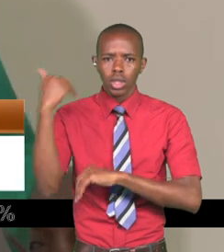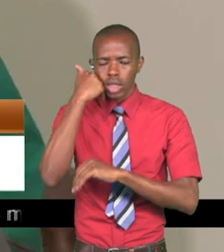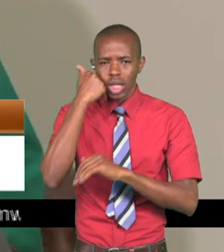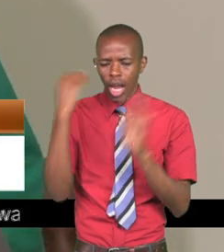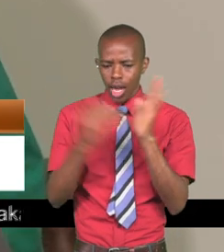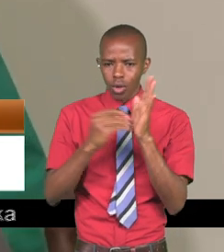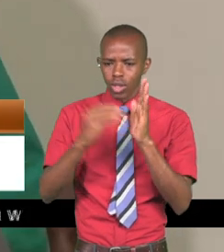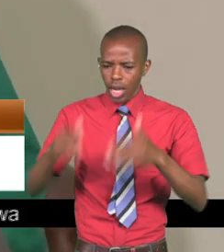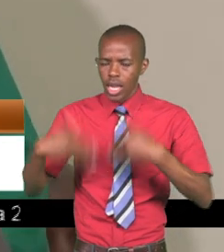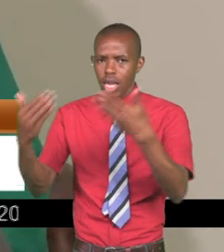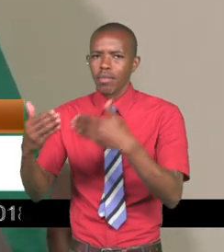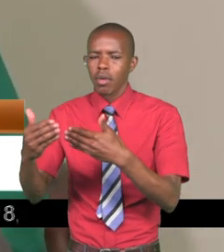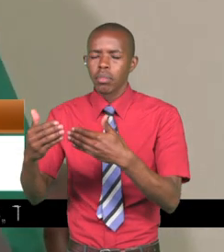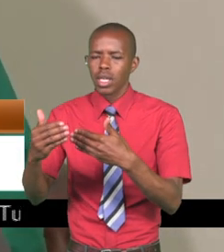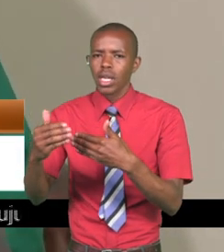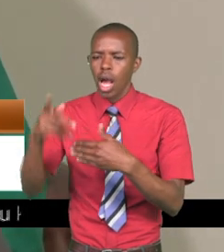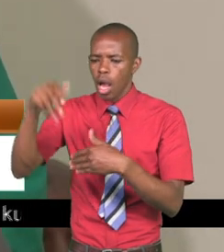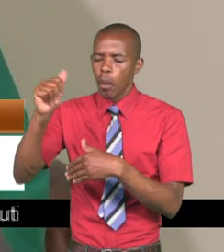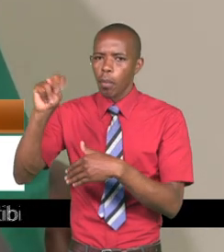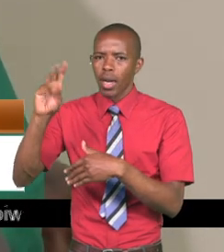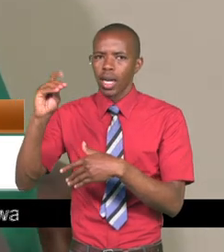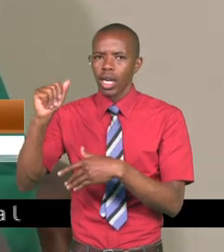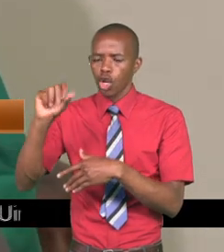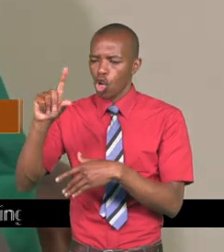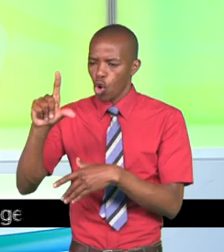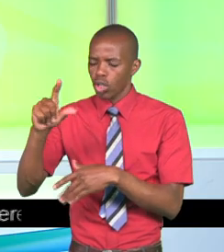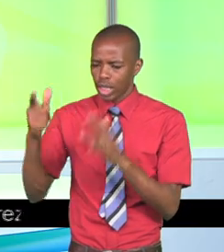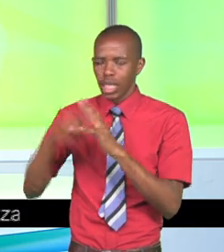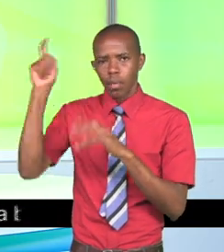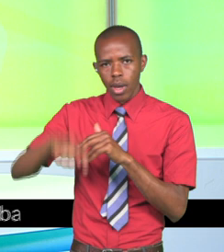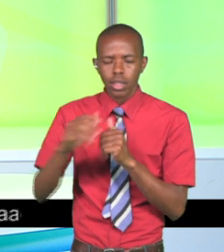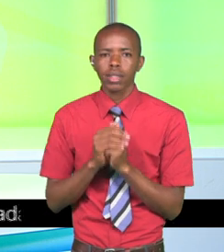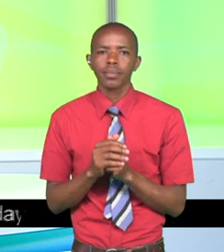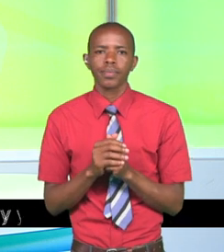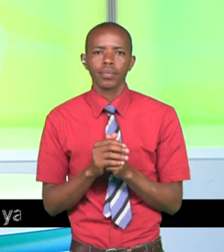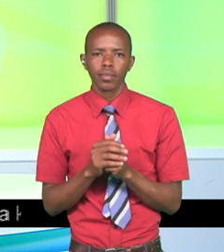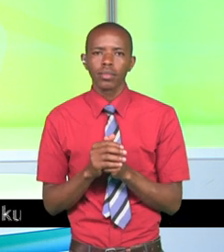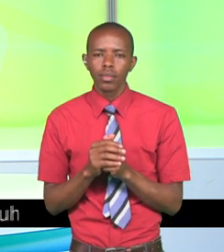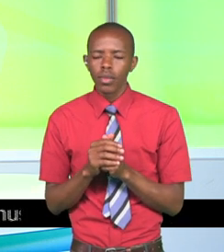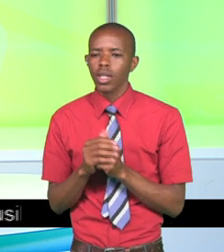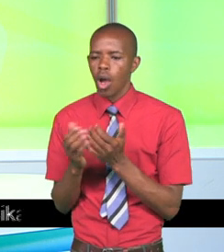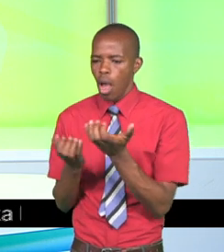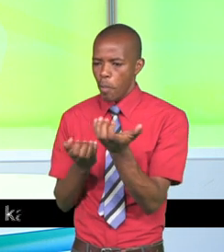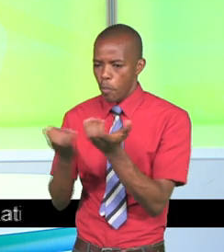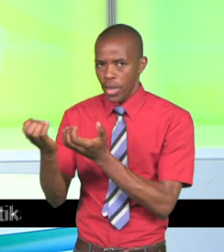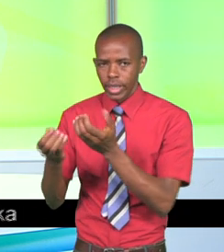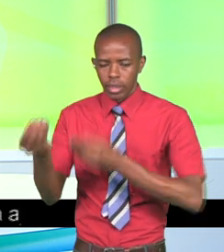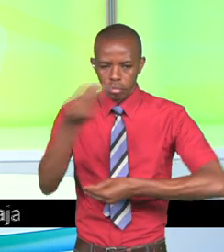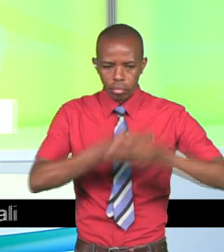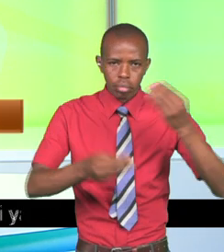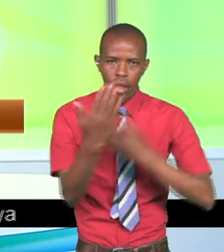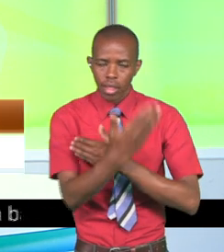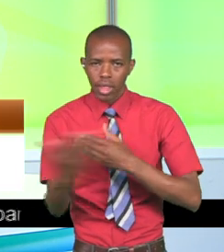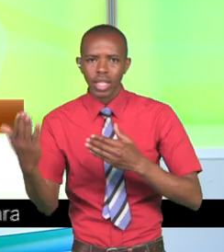Kidijitali gives you a panado. You have to start with it. Kwenye ulingo wa biashara, uuzaji wa bidhaa,